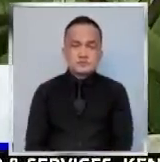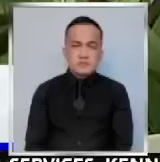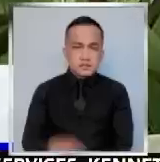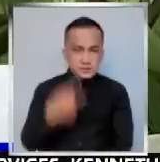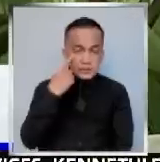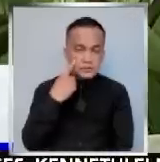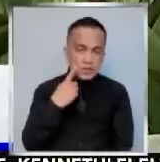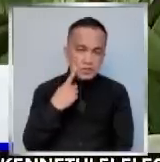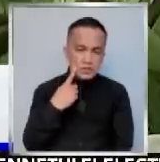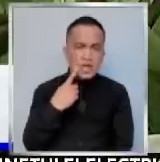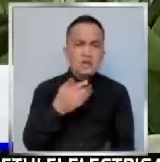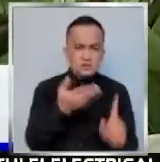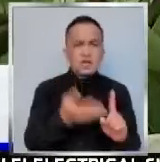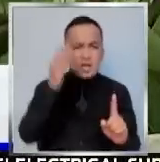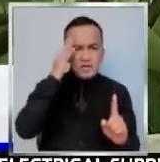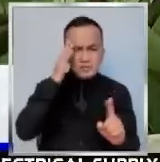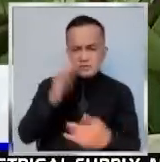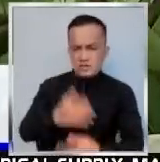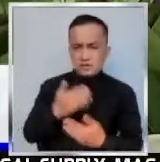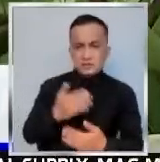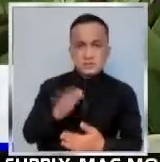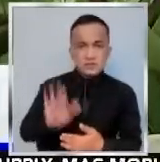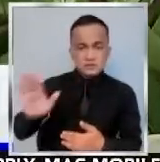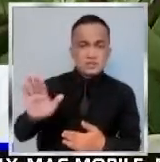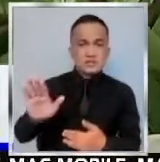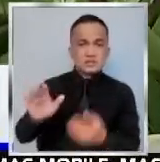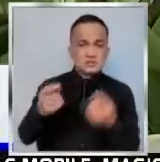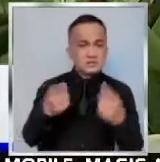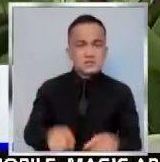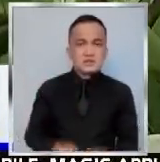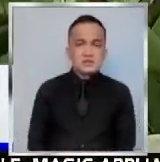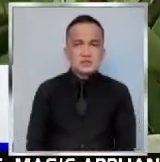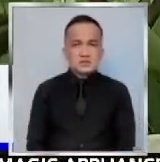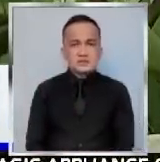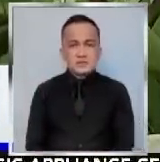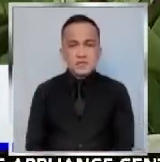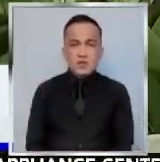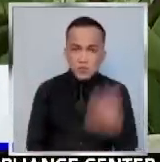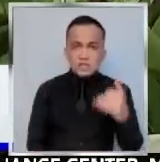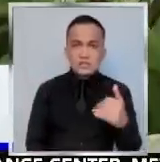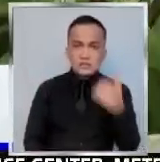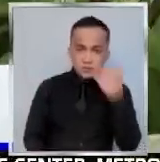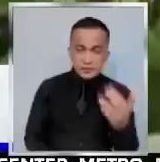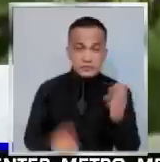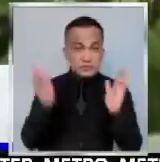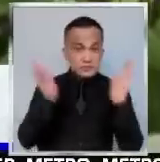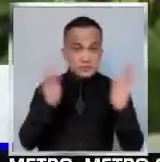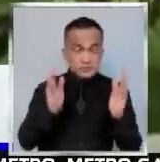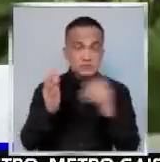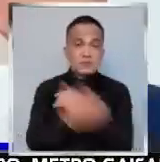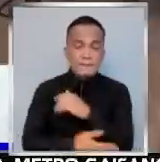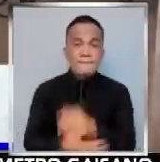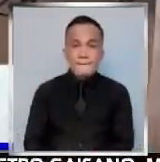Kaya alam ko na masaya siya sa ganyang nangyari. Kasi namatay siya, nagsisilbi sa bayan.